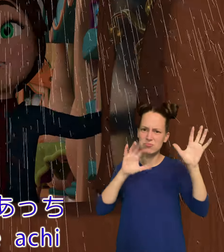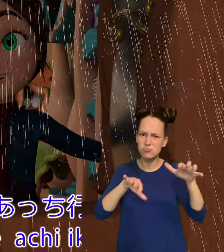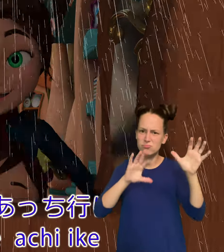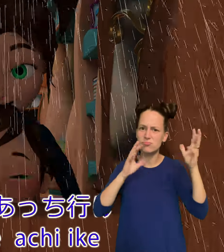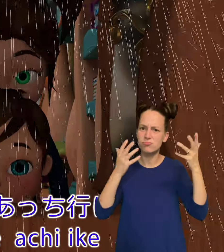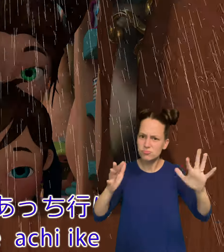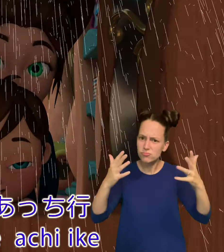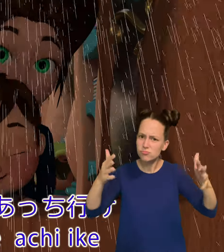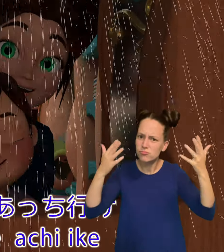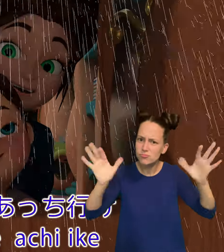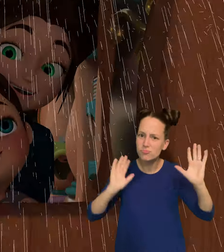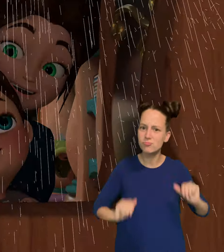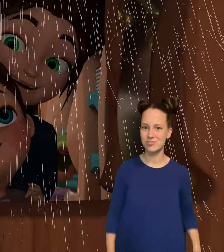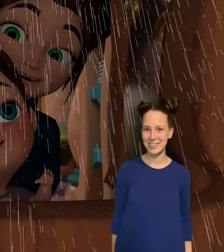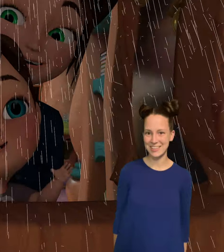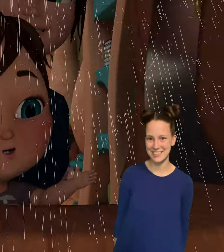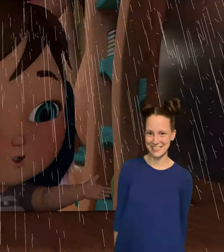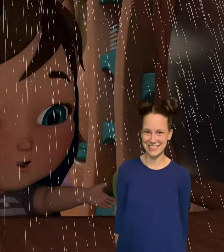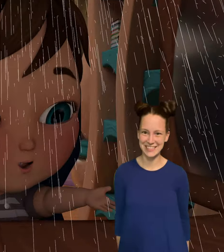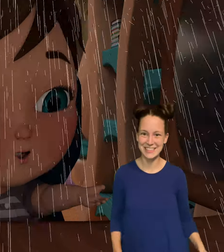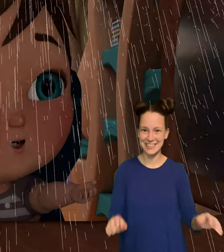あああけ